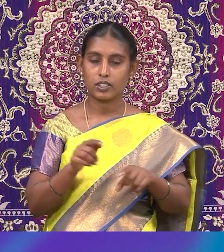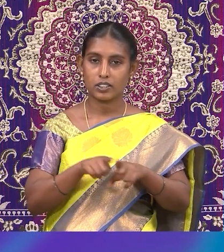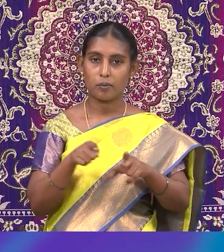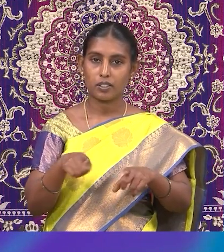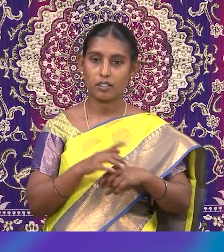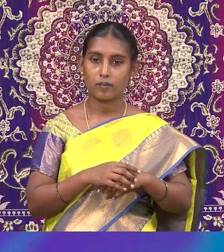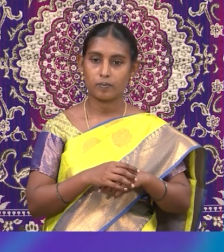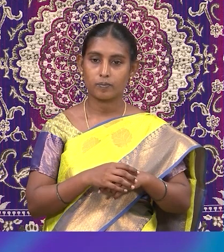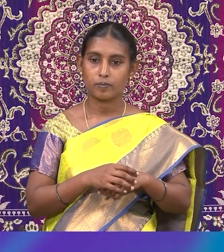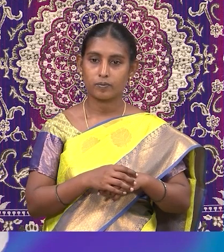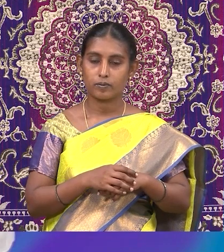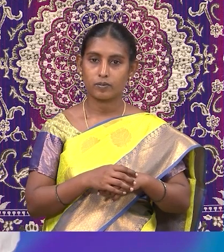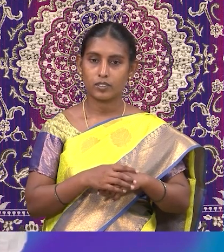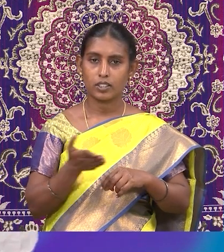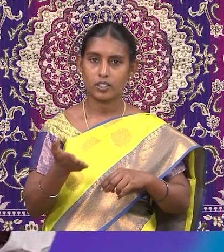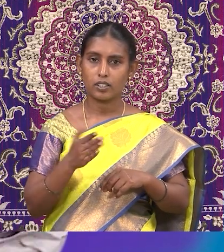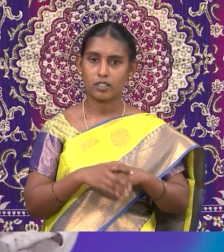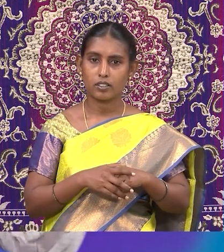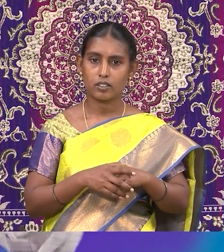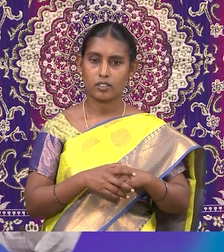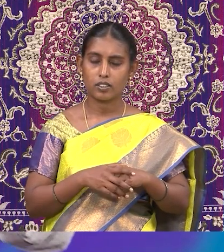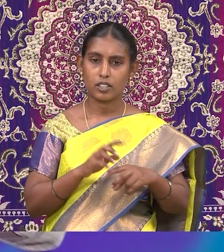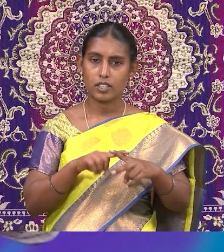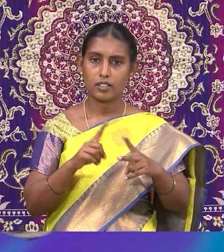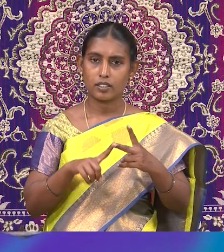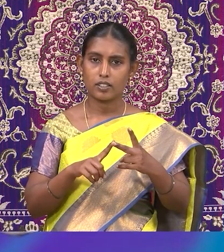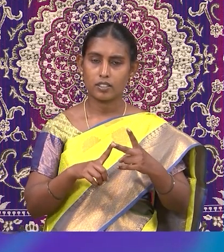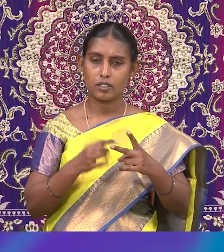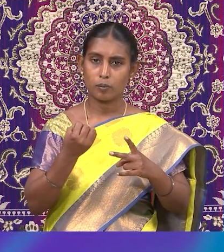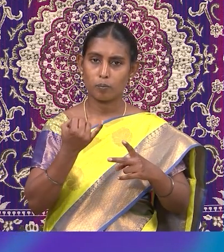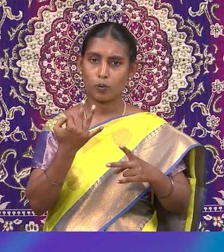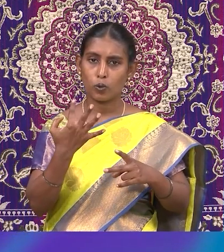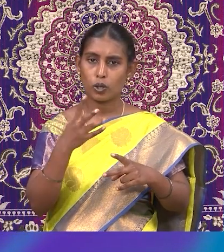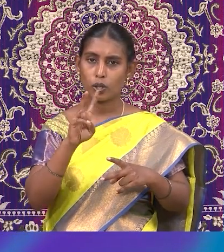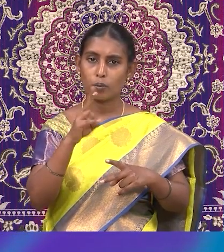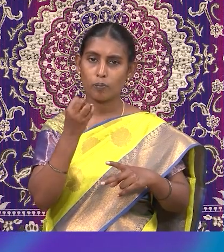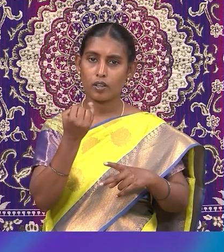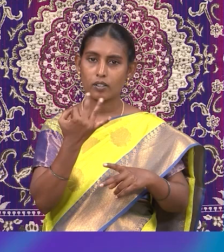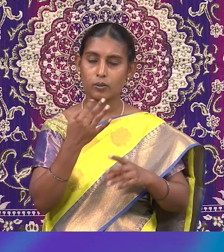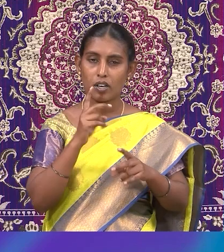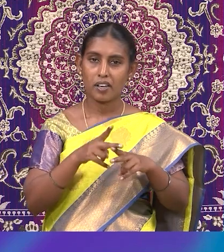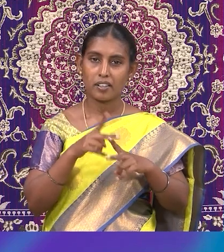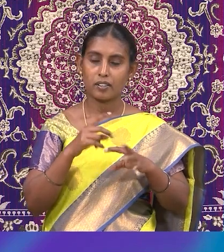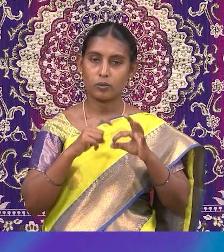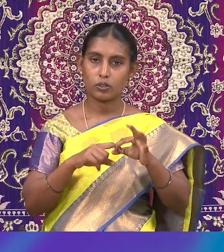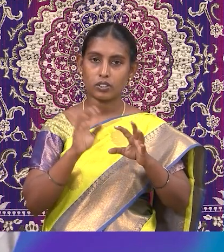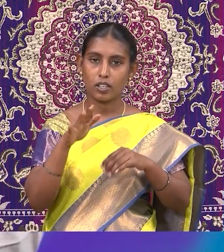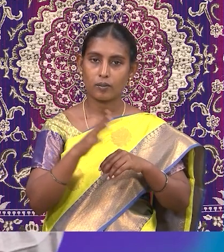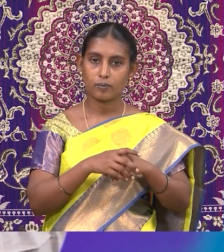விஷயம். இதில் வந்து இந்த இரண்டுமே ஒரு இரண்டு மதிப்பெண் வினாக்களை அடிக்கடி கேட்கக்கூடிய ஒரு விஷயம்.